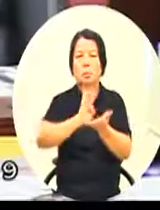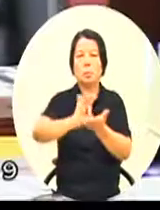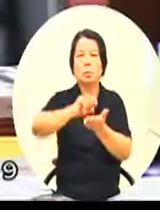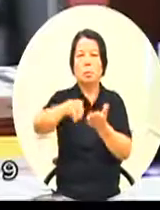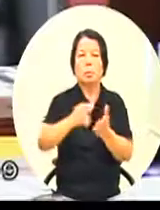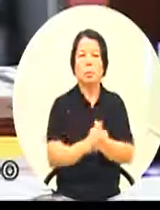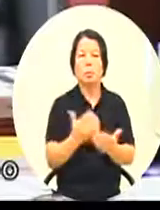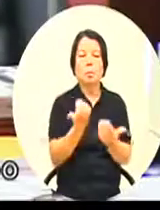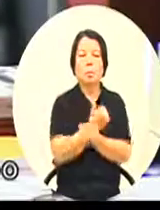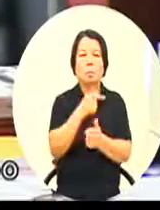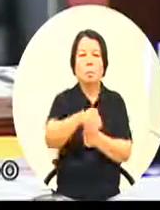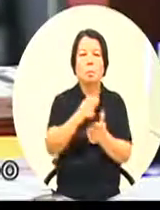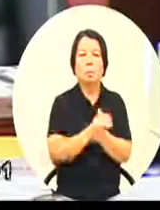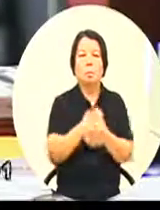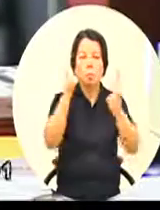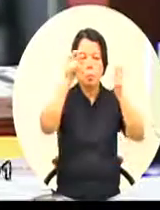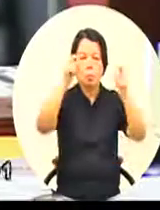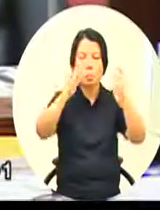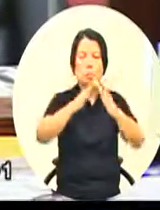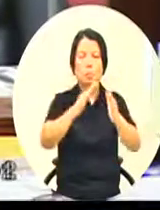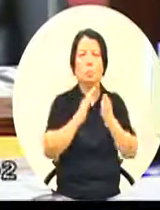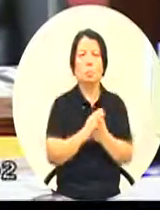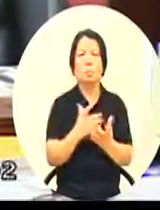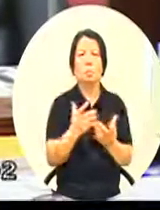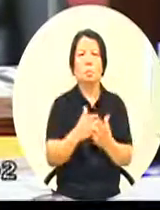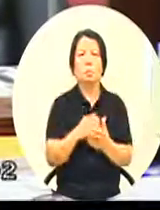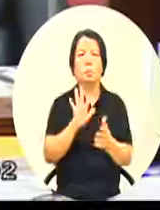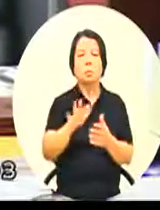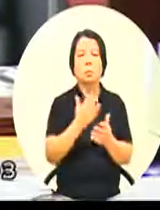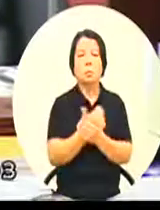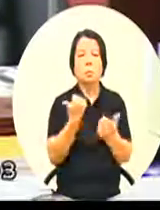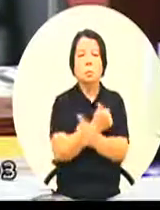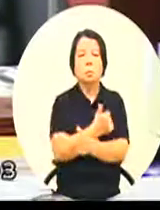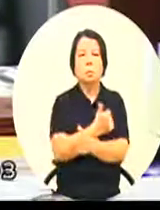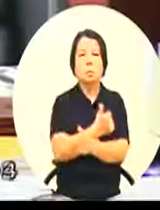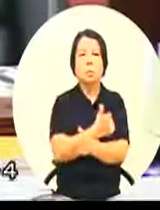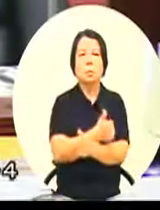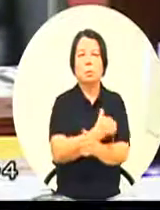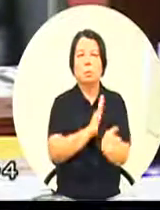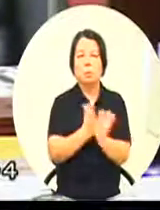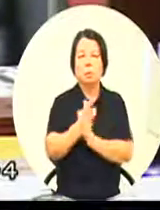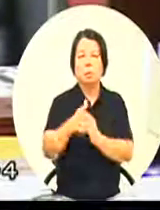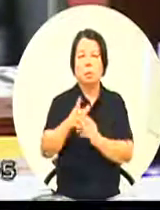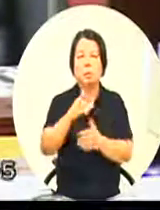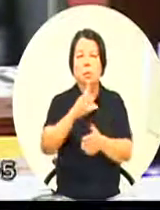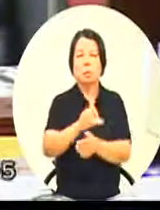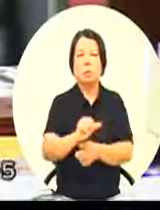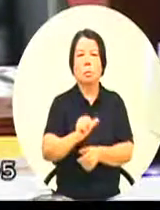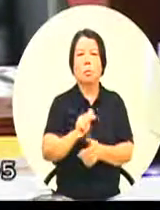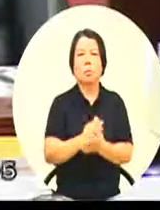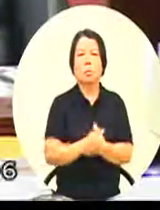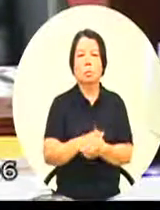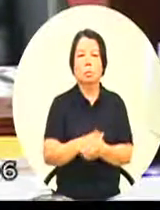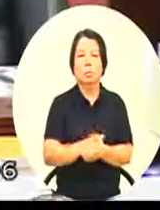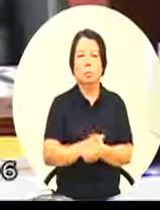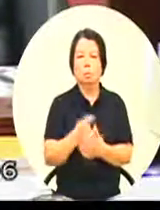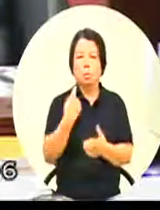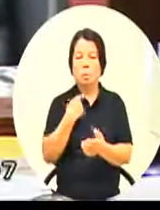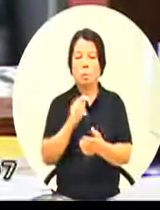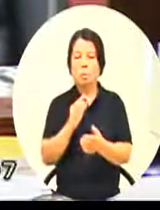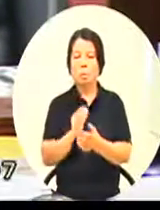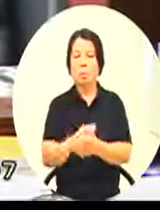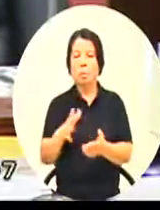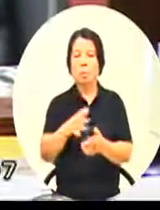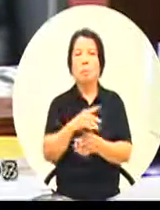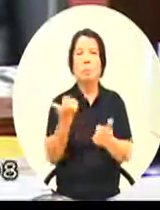取代高雄市其实一直高居不下的，也就是用代理代课老师，聘用代理代课老师去取代正式的老